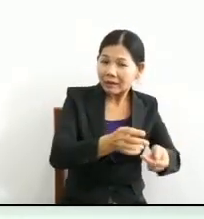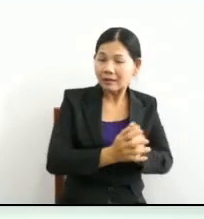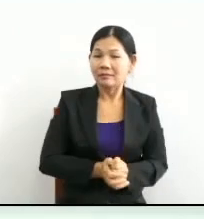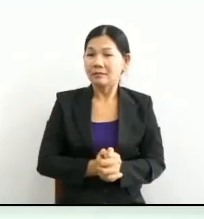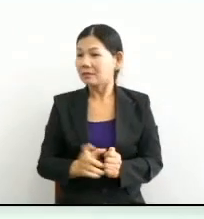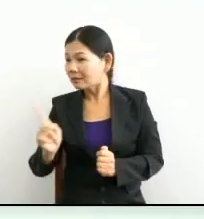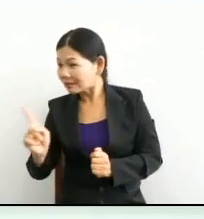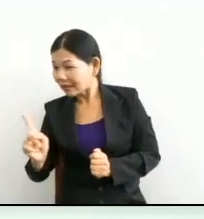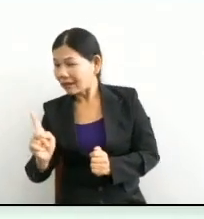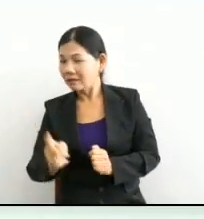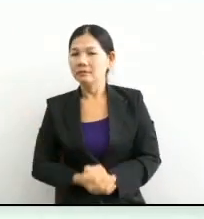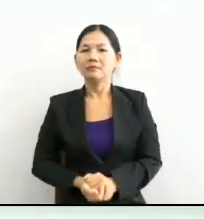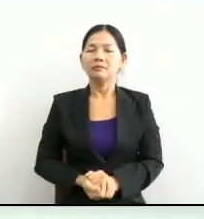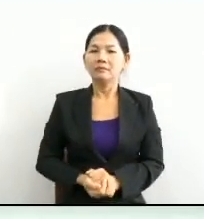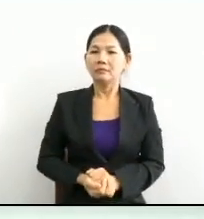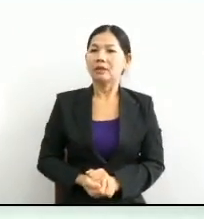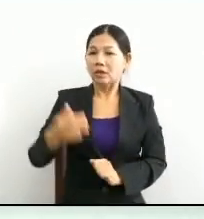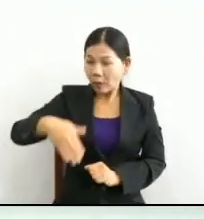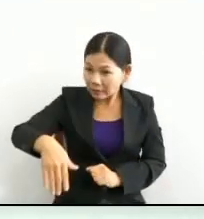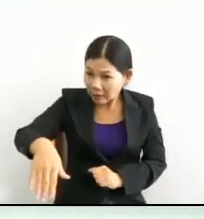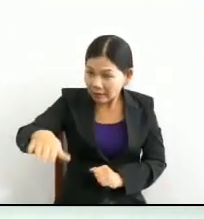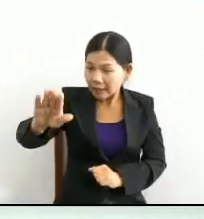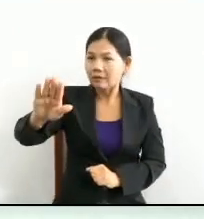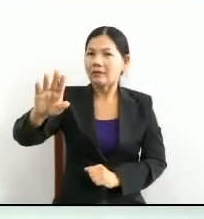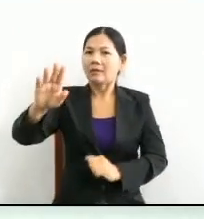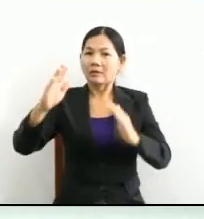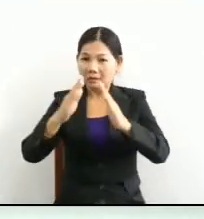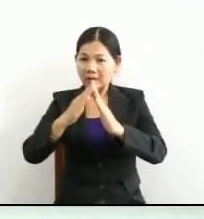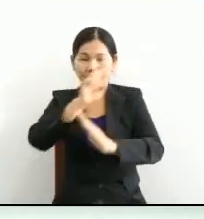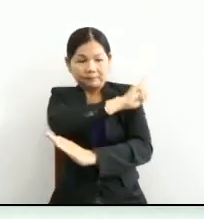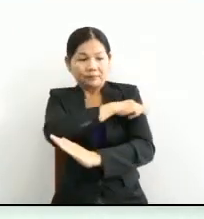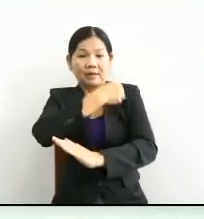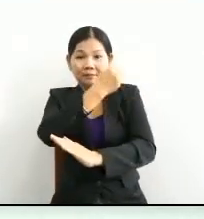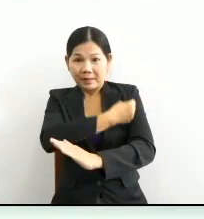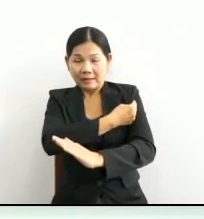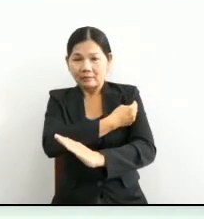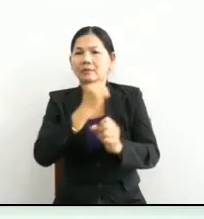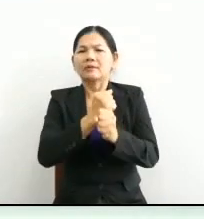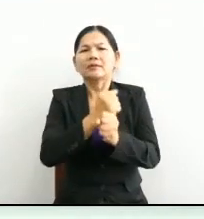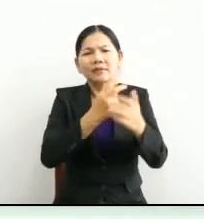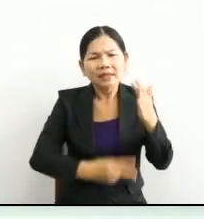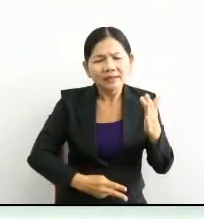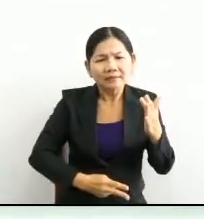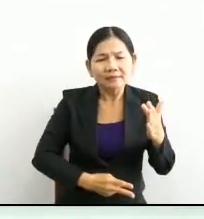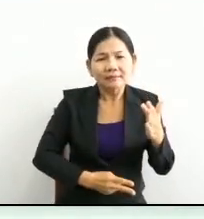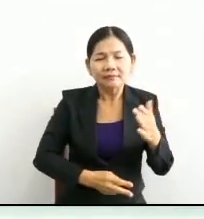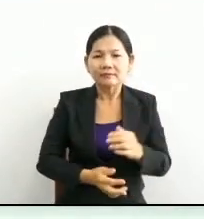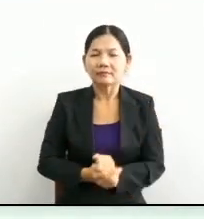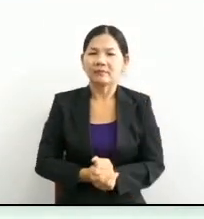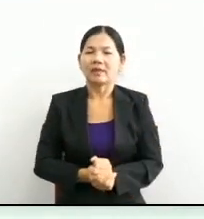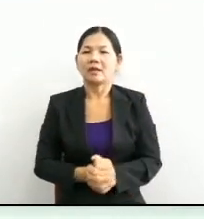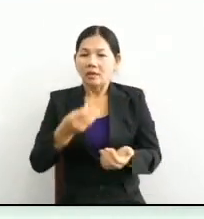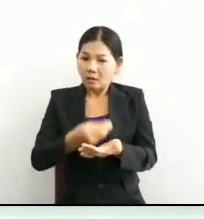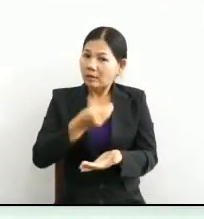cha có tới cha có tầm tì bệt chẳng có tầm tì bệt thế ấy con chắc có tên